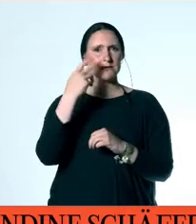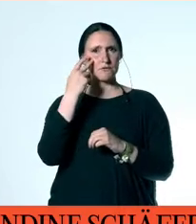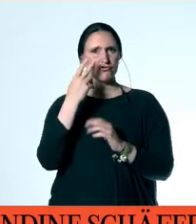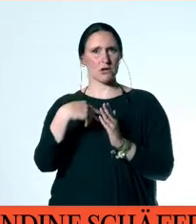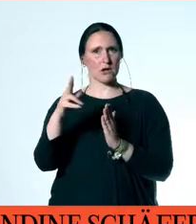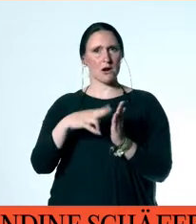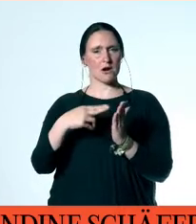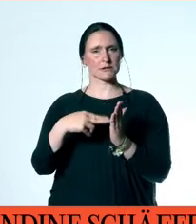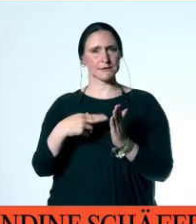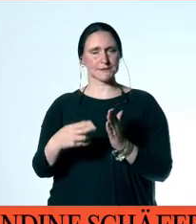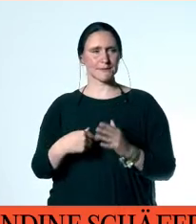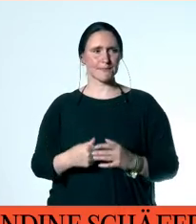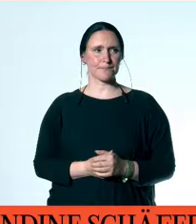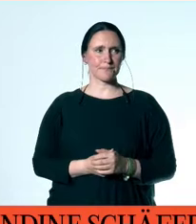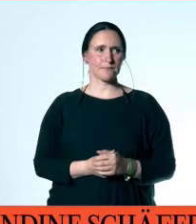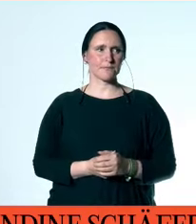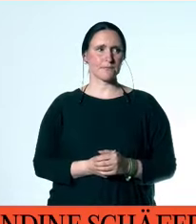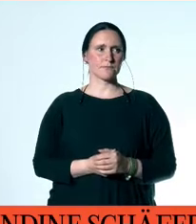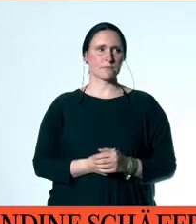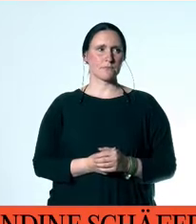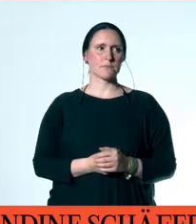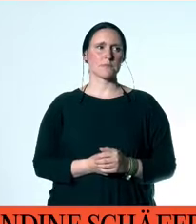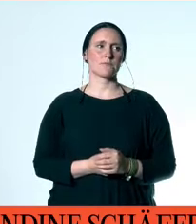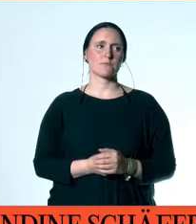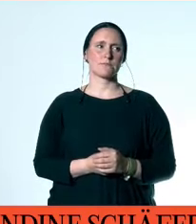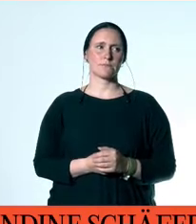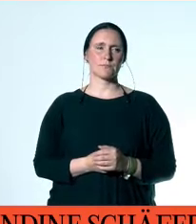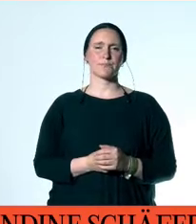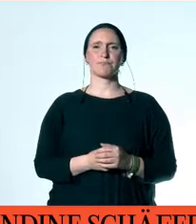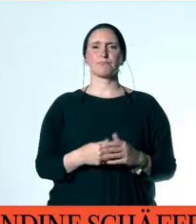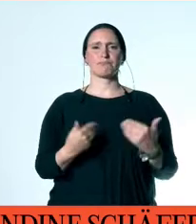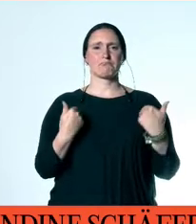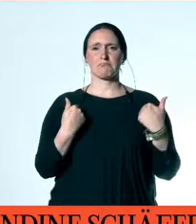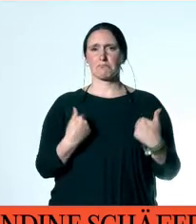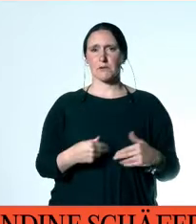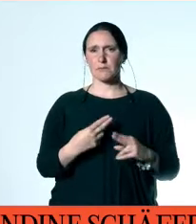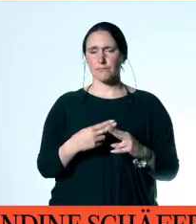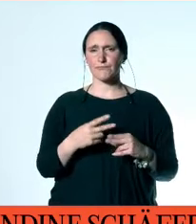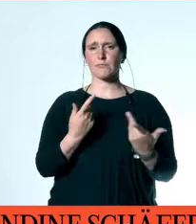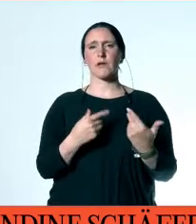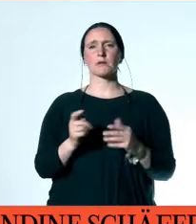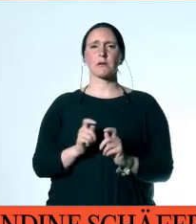LGBTQ-Menschen aus Ozeanien ansprechen.